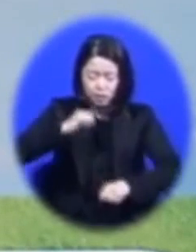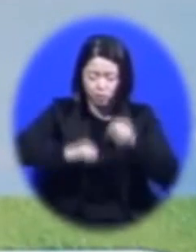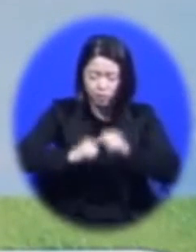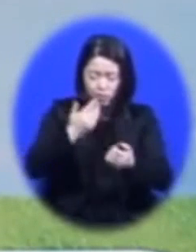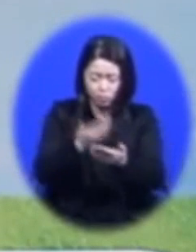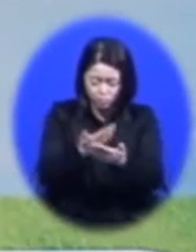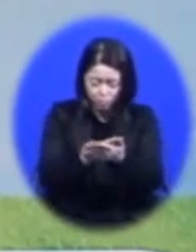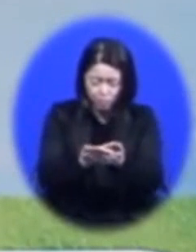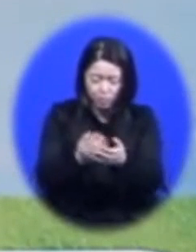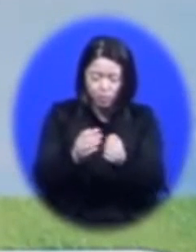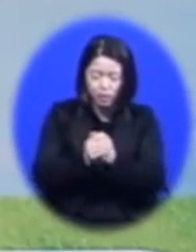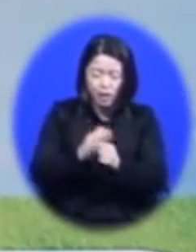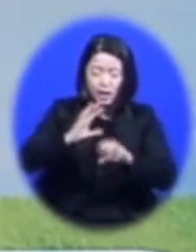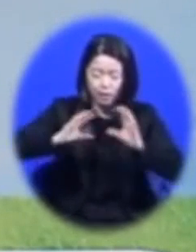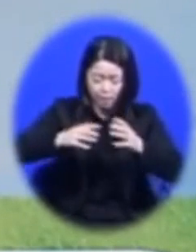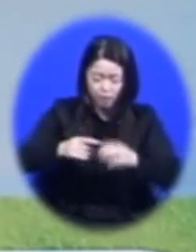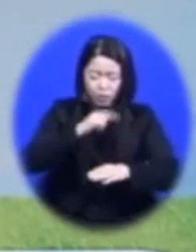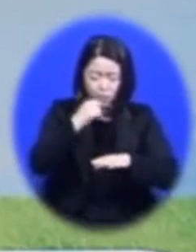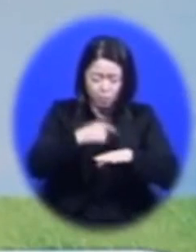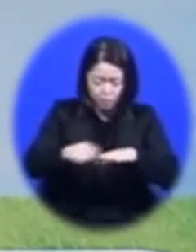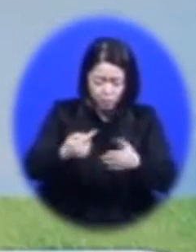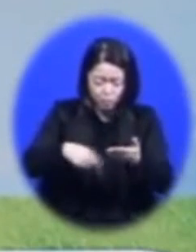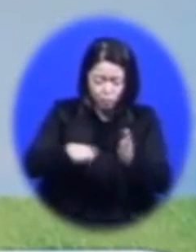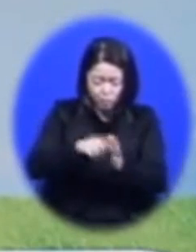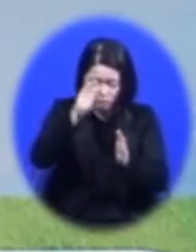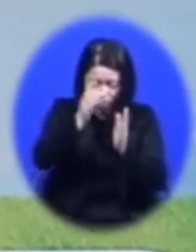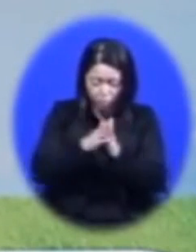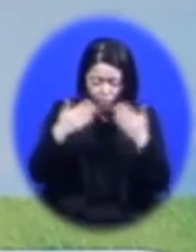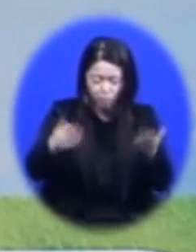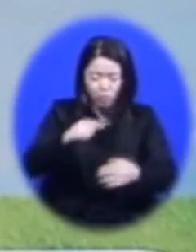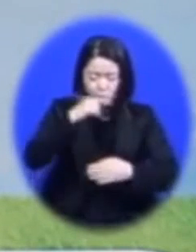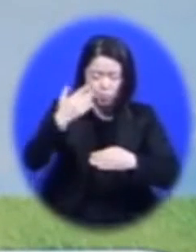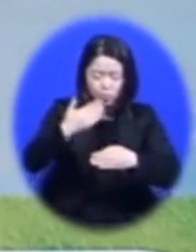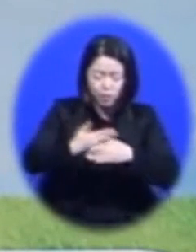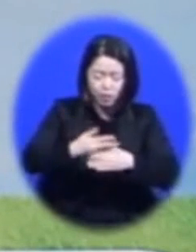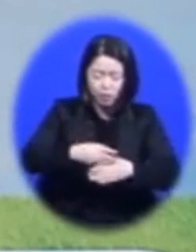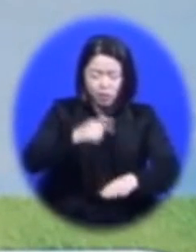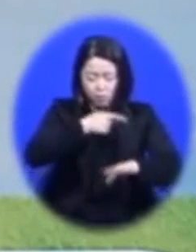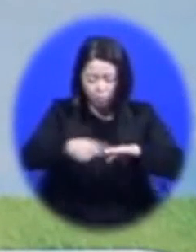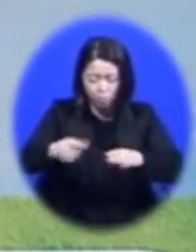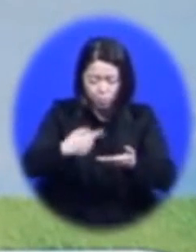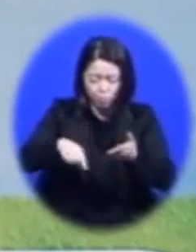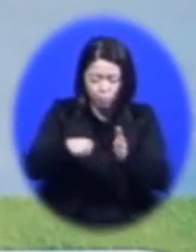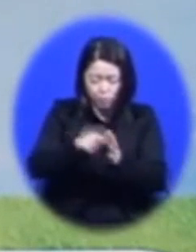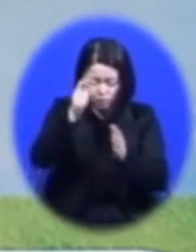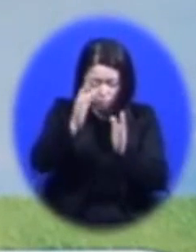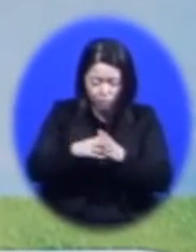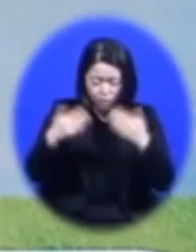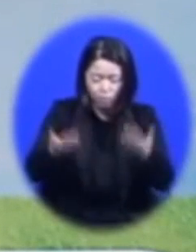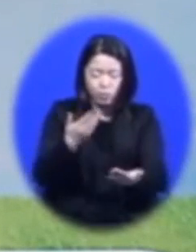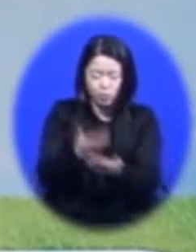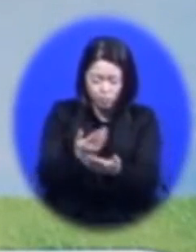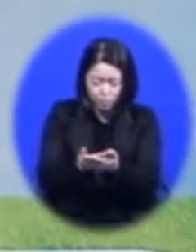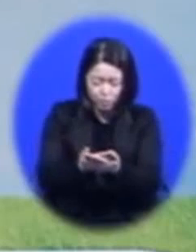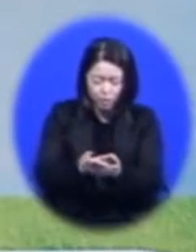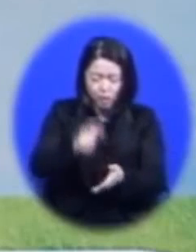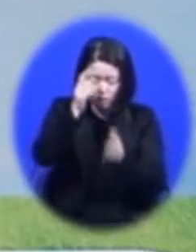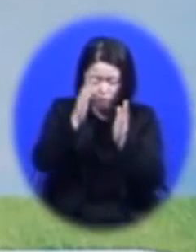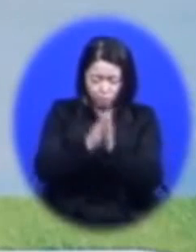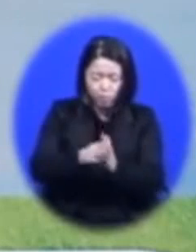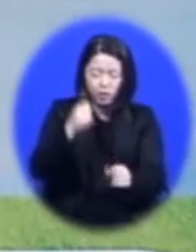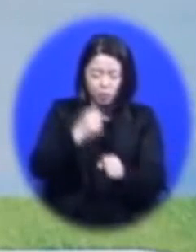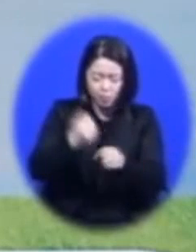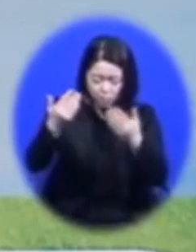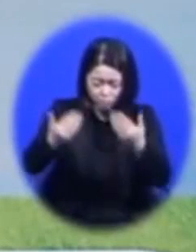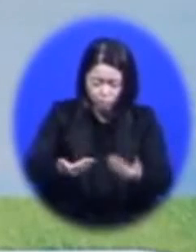주옵소서. 나라와 민족을 위해 기도하고 북한에 있는 동포를 위해서 오늘도 주님께 구합니다. 주님 기도하게